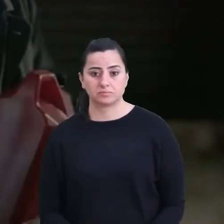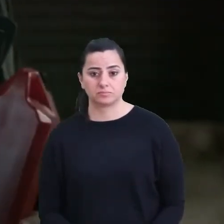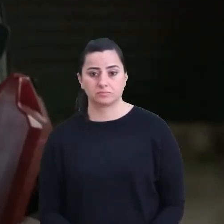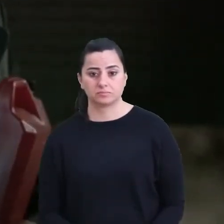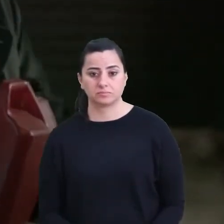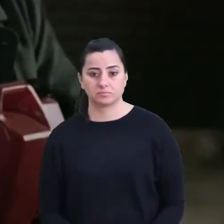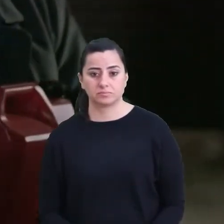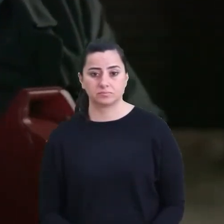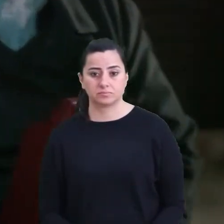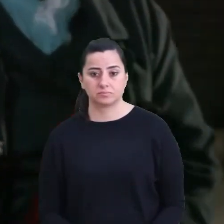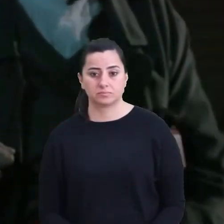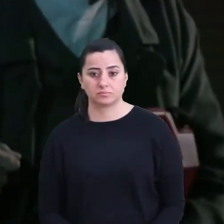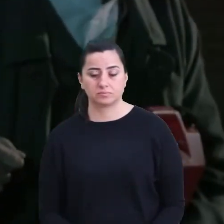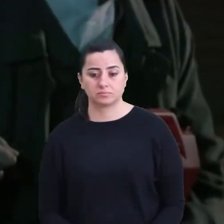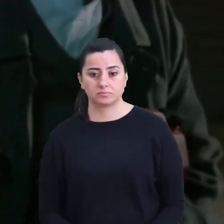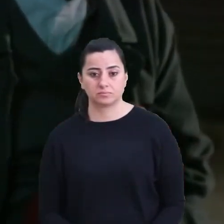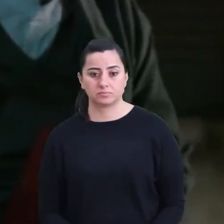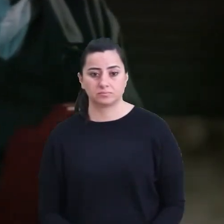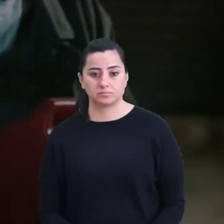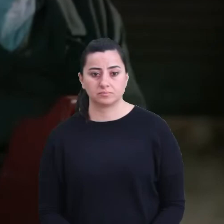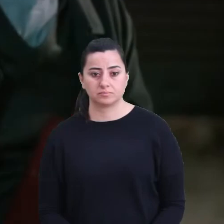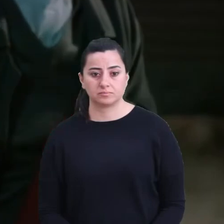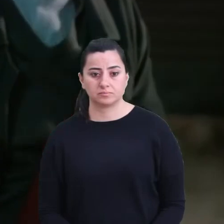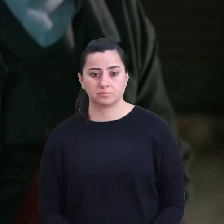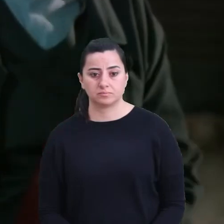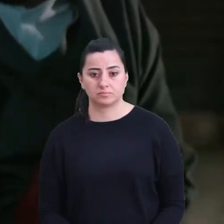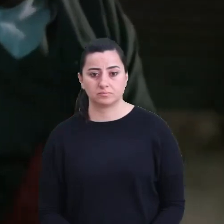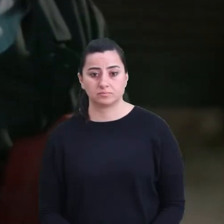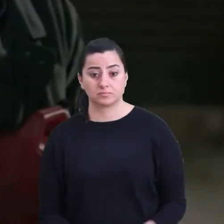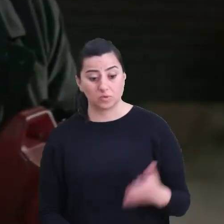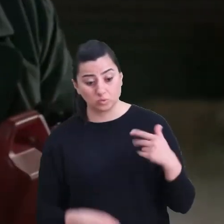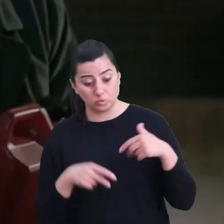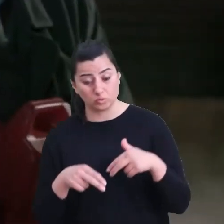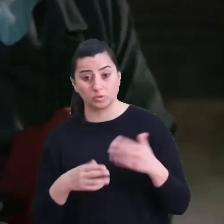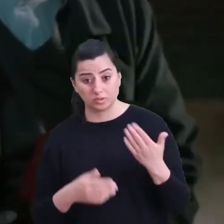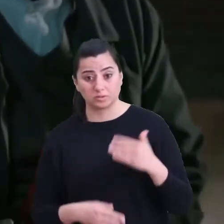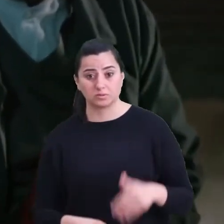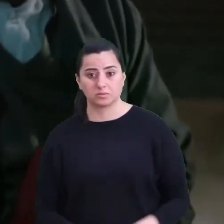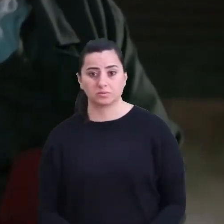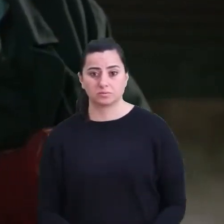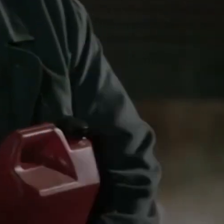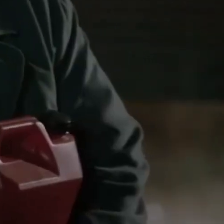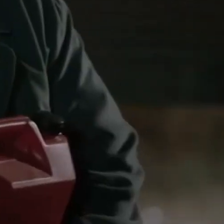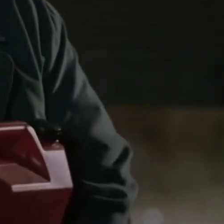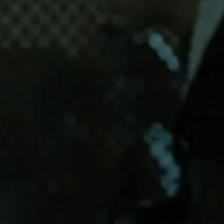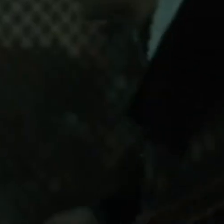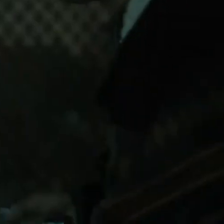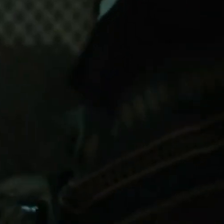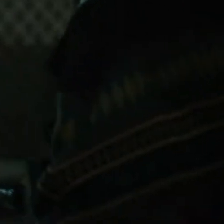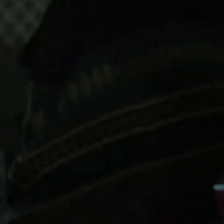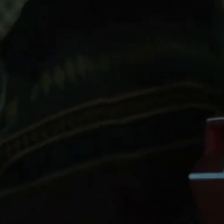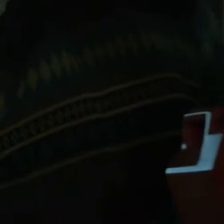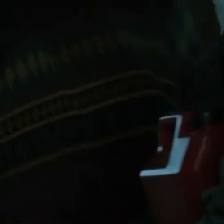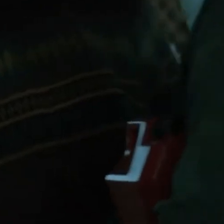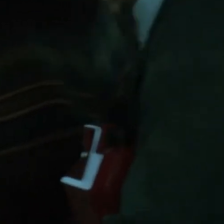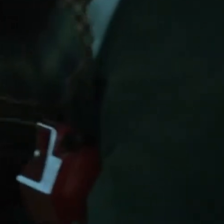Çocuk misali montunun kenarını sıkıca tuttu. Ardı sıra dibinden geliyor. Yürü gari benimle, tut da yürü. Tamam. Dükkanda dikkatle ilerlediler.